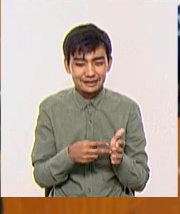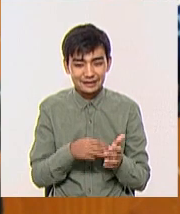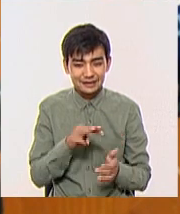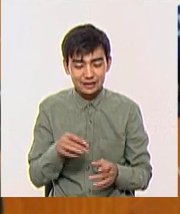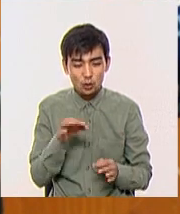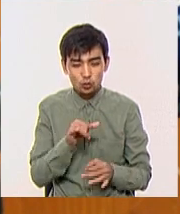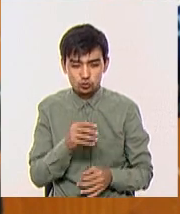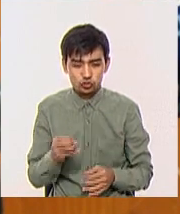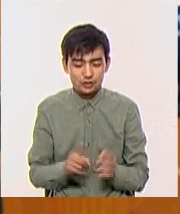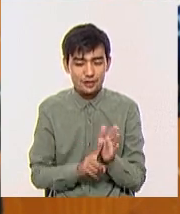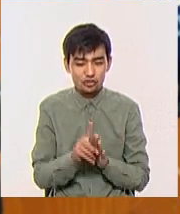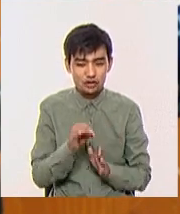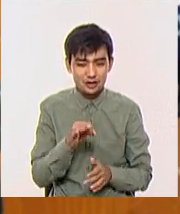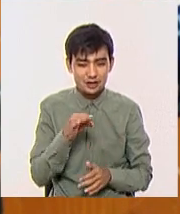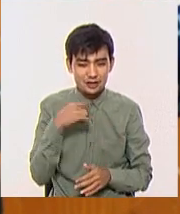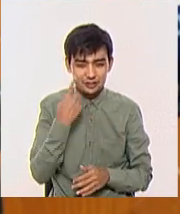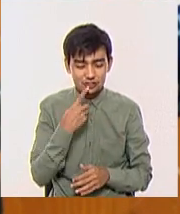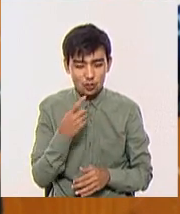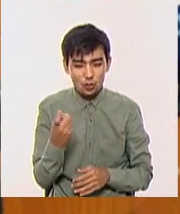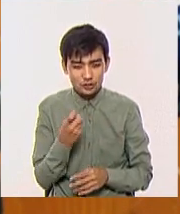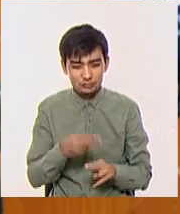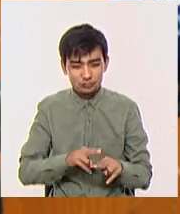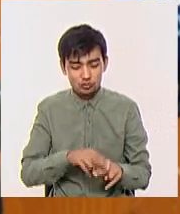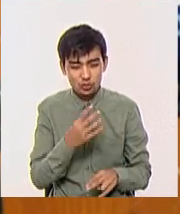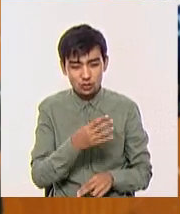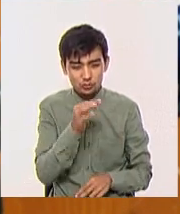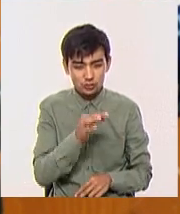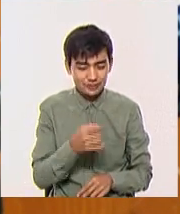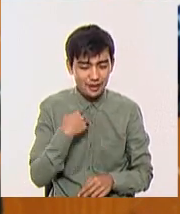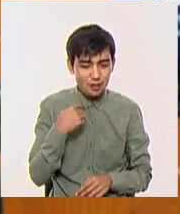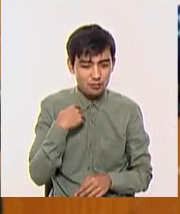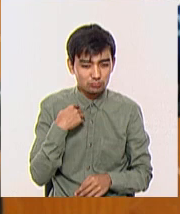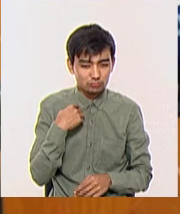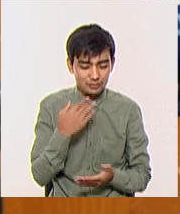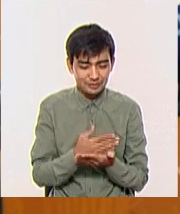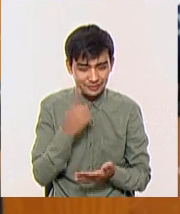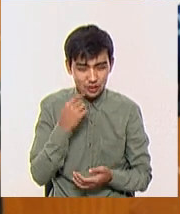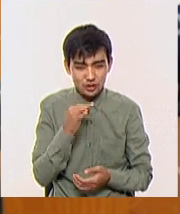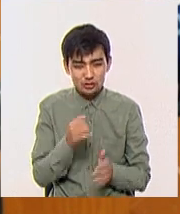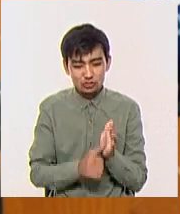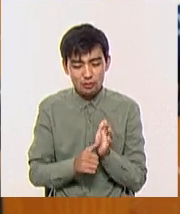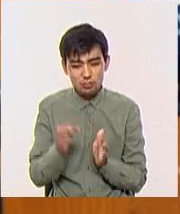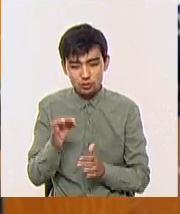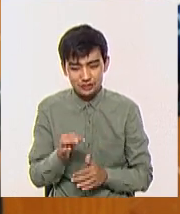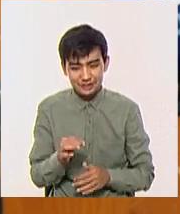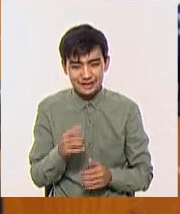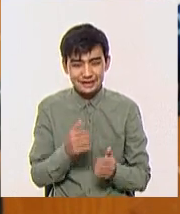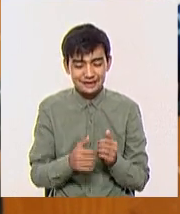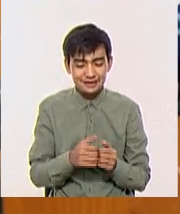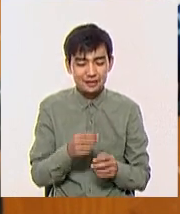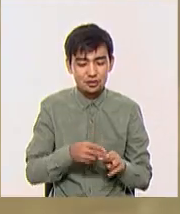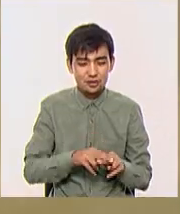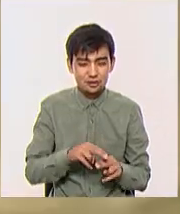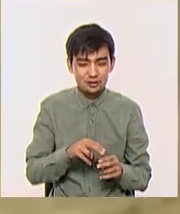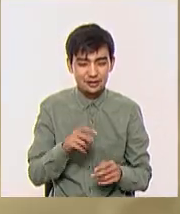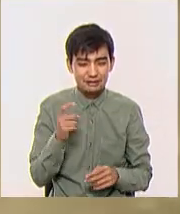начали распределяться среди личных подсобных хозяйств, 40%, я насколько помню, и 60% среди крестьянских организованных